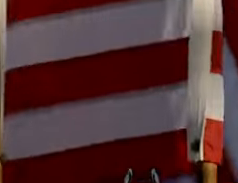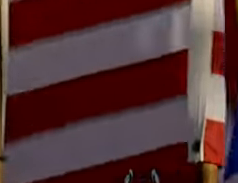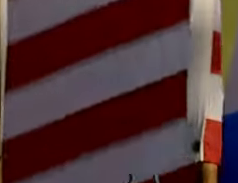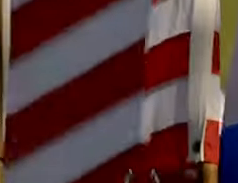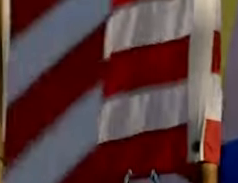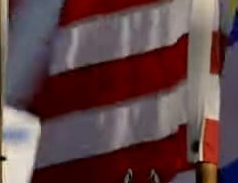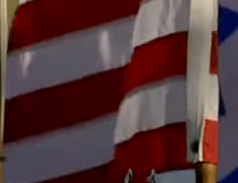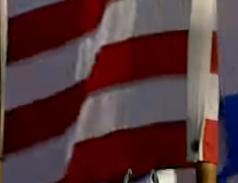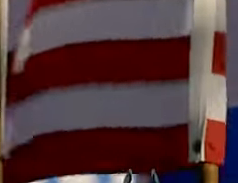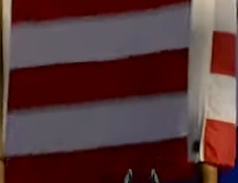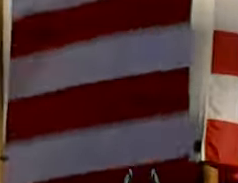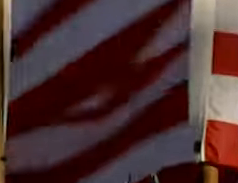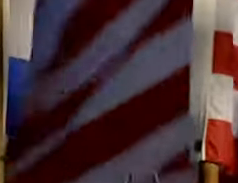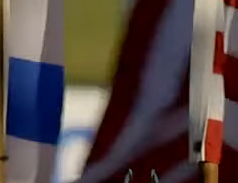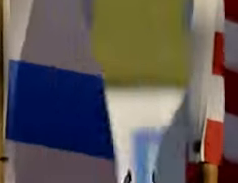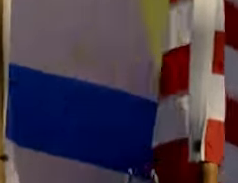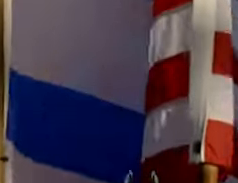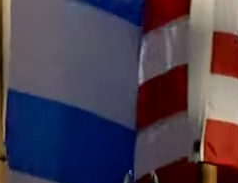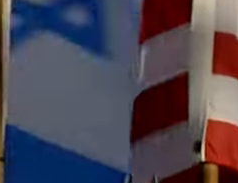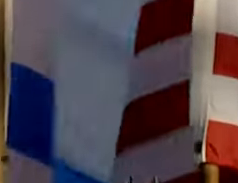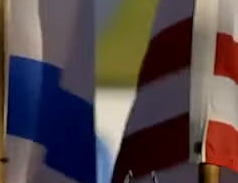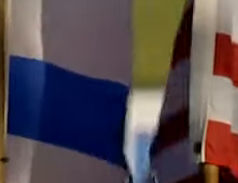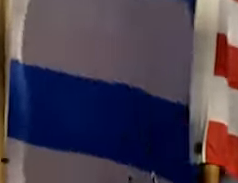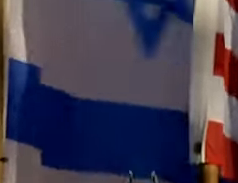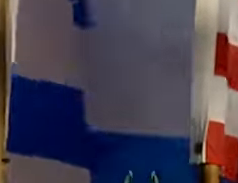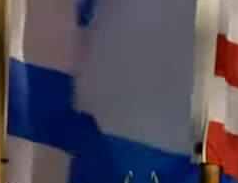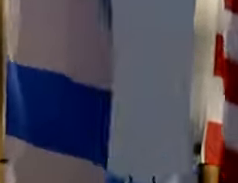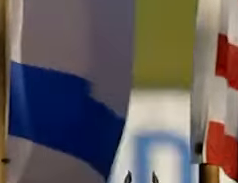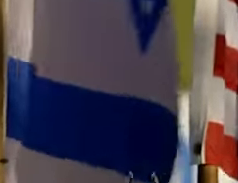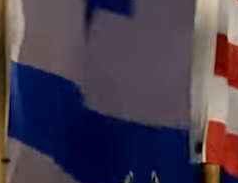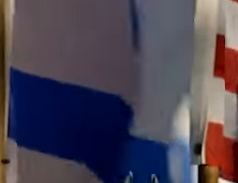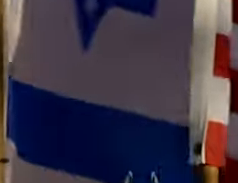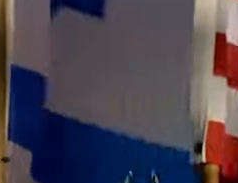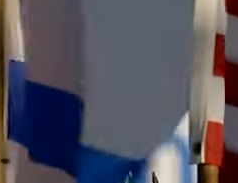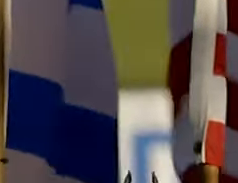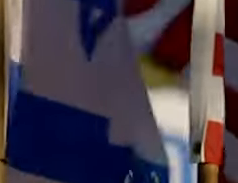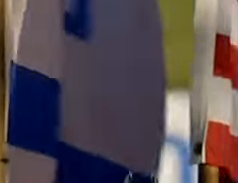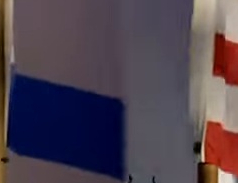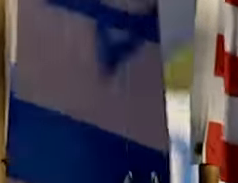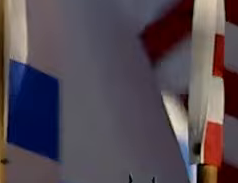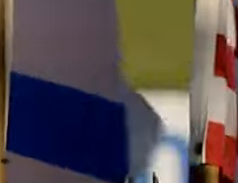יש פה מלא אור, והוא ודאי ודאי גבר על החושך הזה